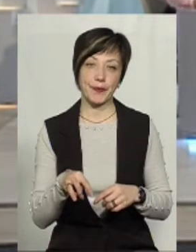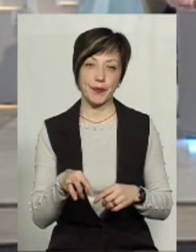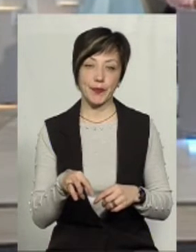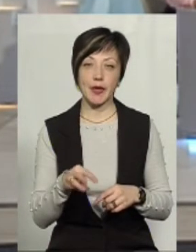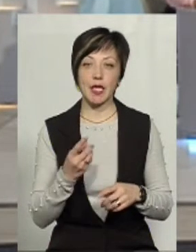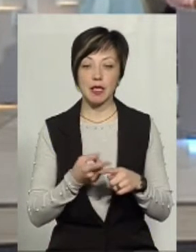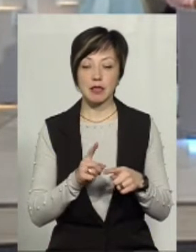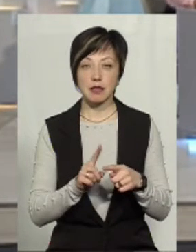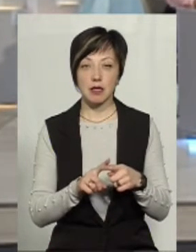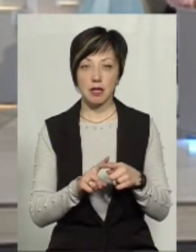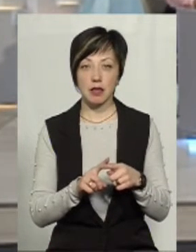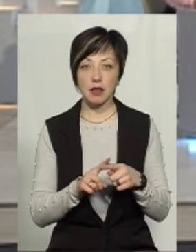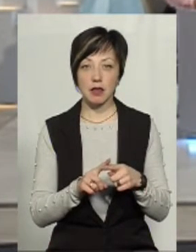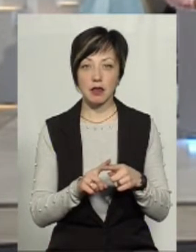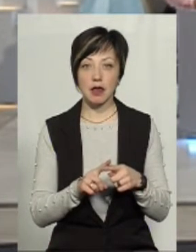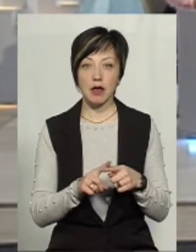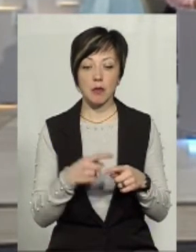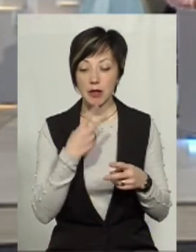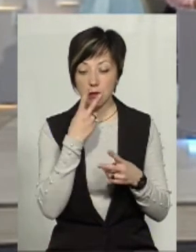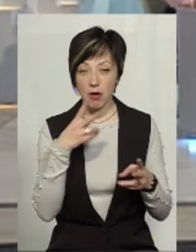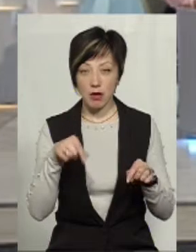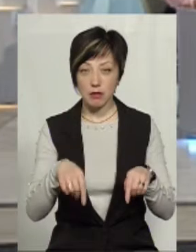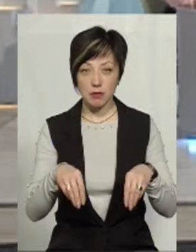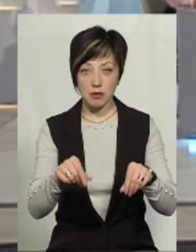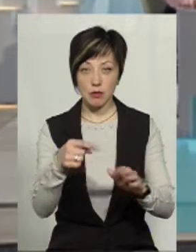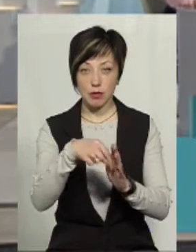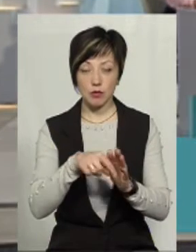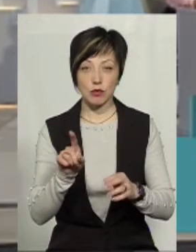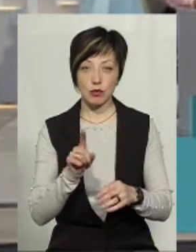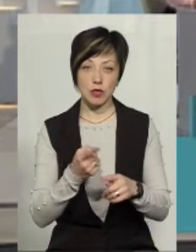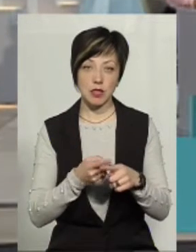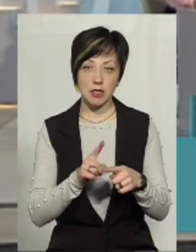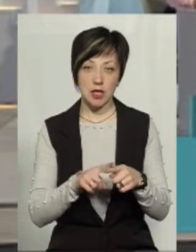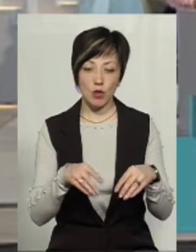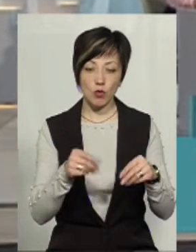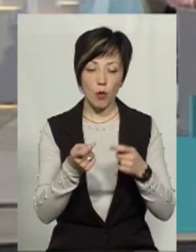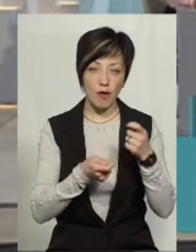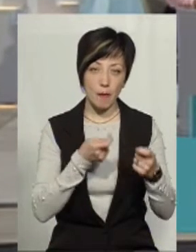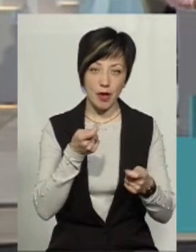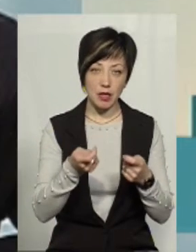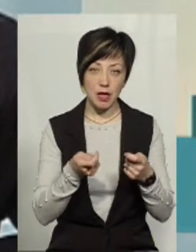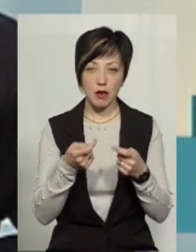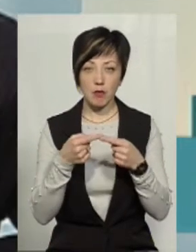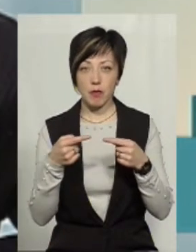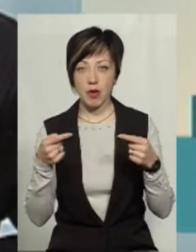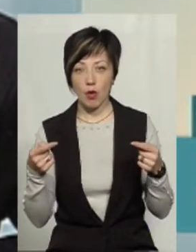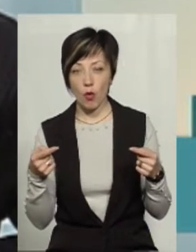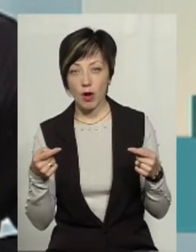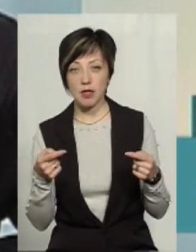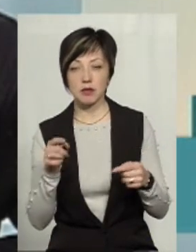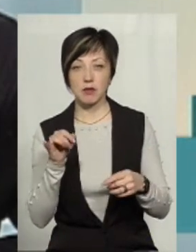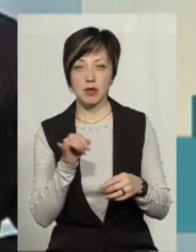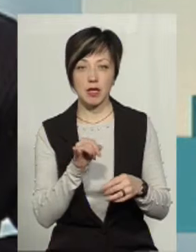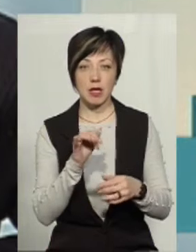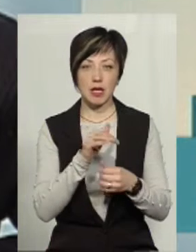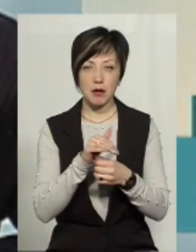з отією мікрофлорою, яку ми не бачимо з неозброєним оком. Тобто це ґрунтові бактерії, мікроорганізми